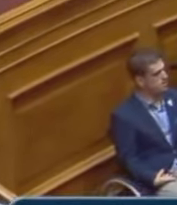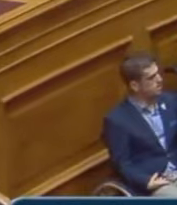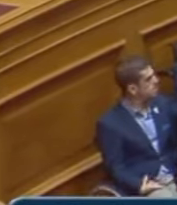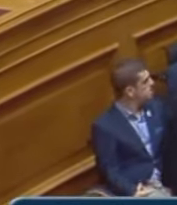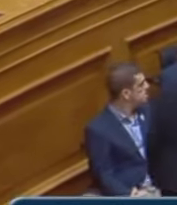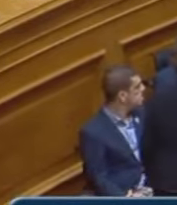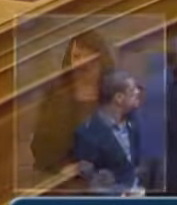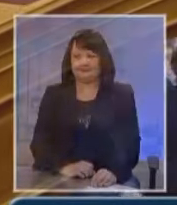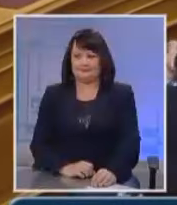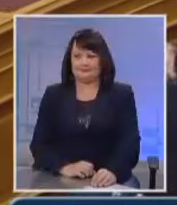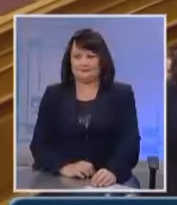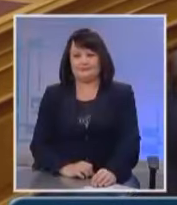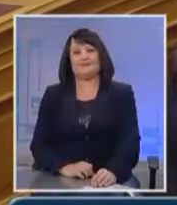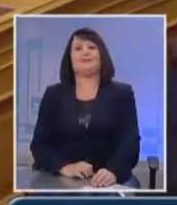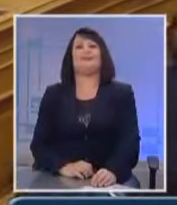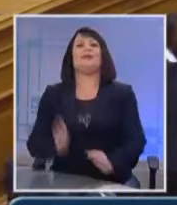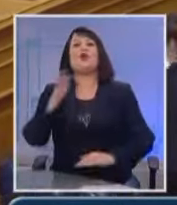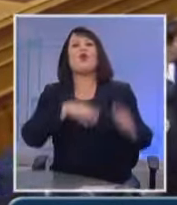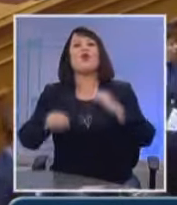Για το άθλημα της κολύμβησης,